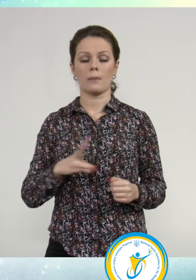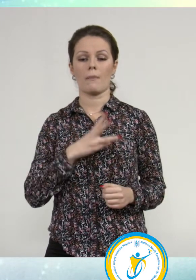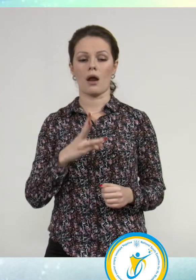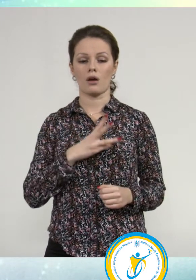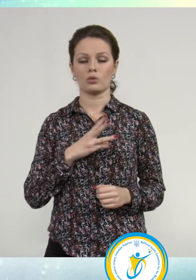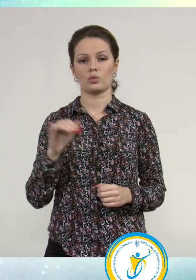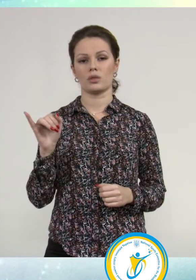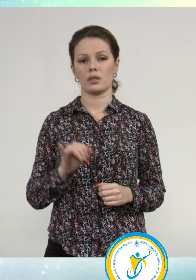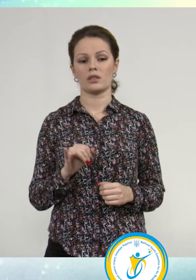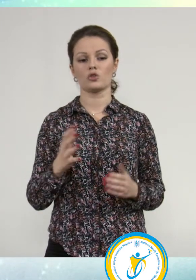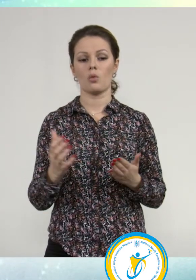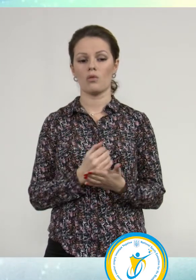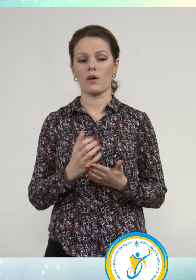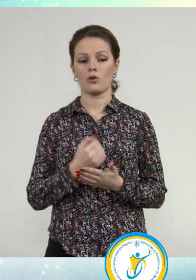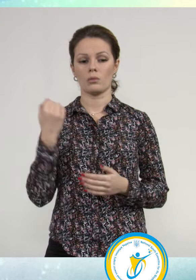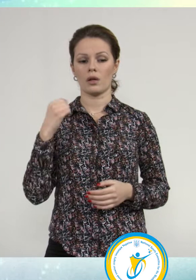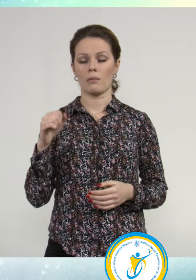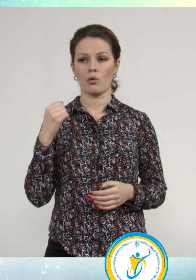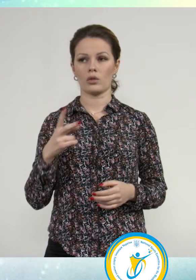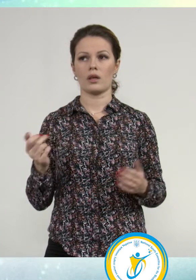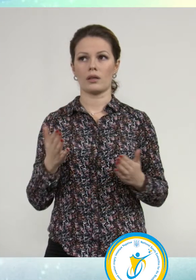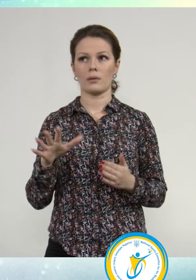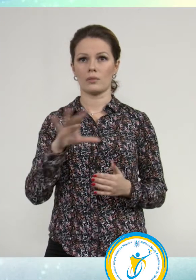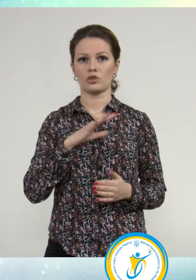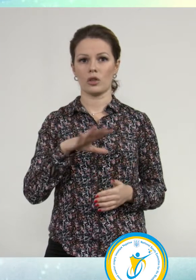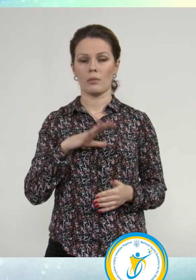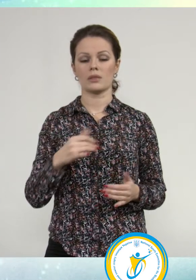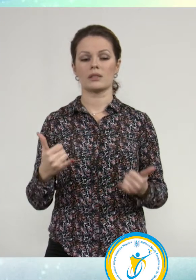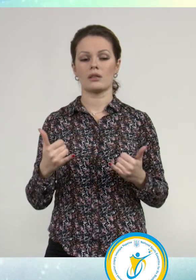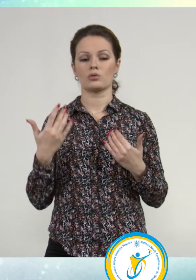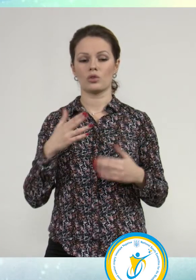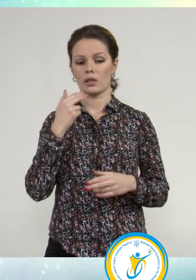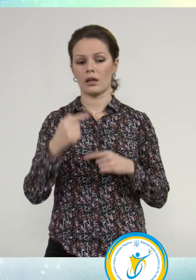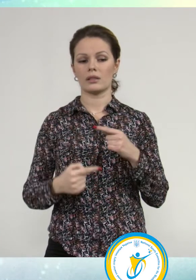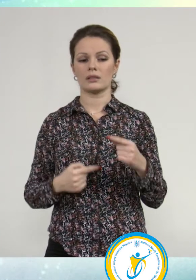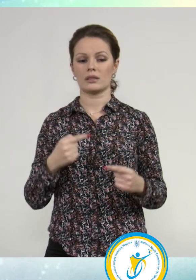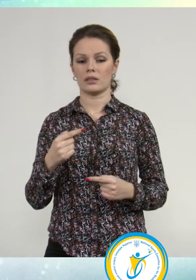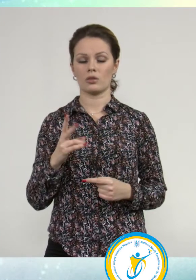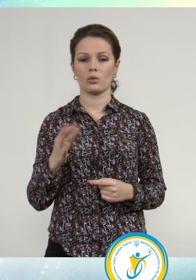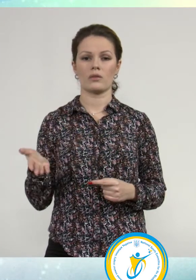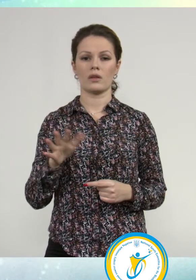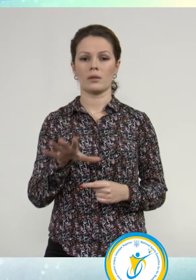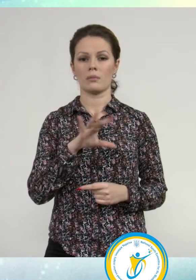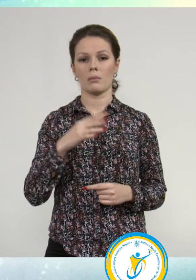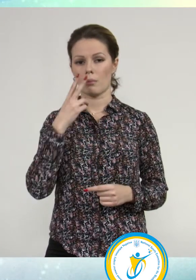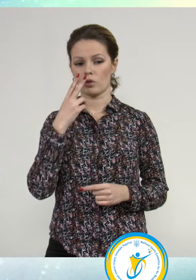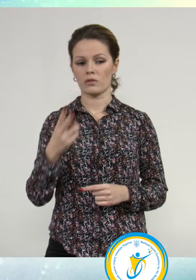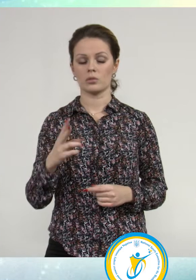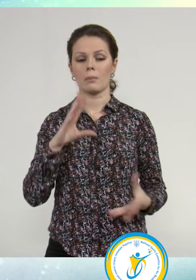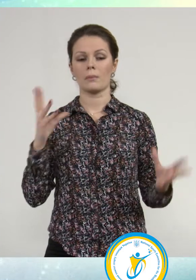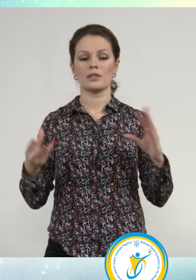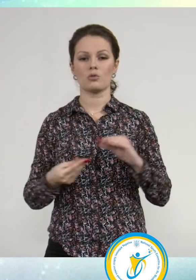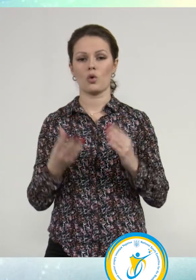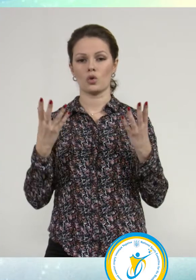і здобувають перемоги, на які ми чекаємо. Ну і зараз уже традиційно давайте ми подивимося підсумок